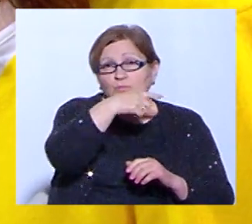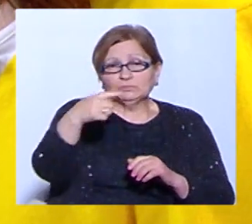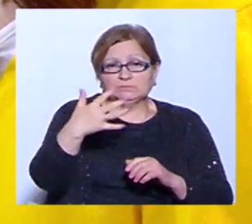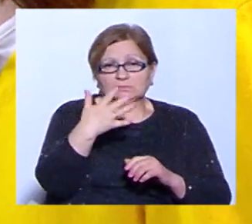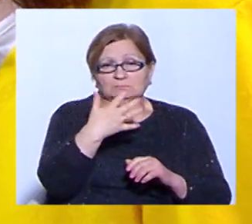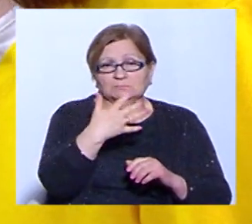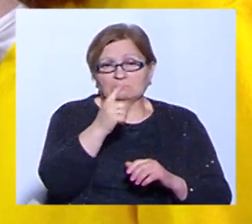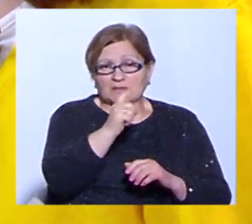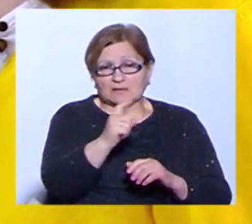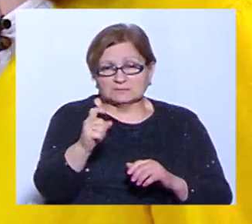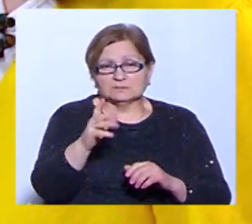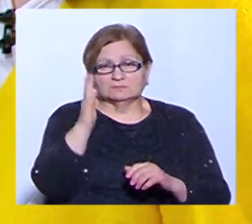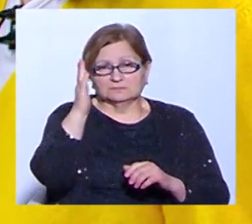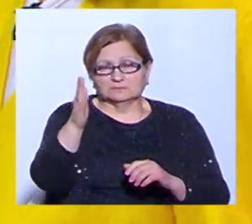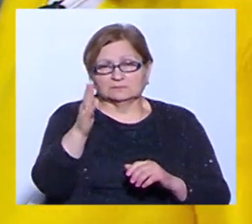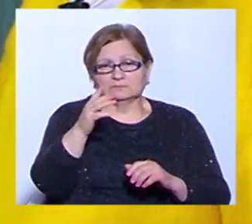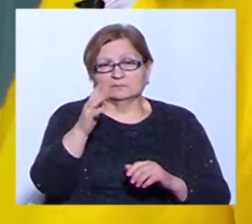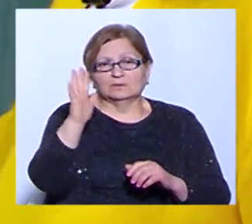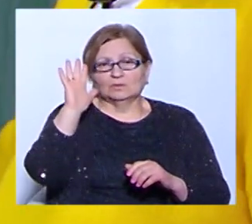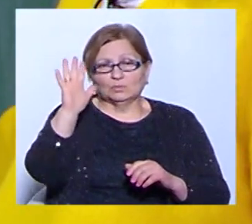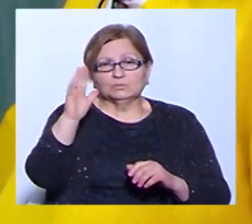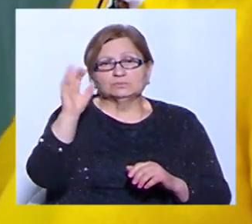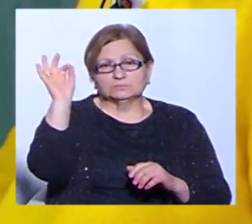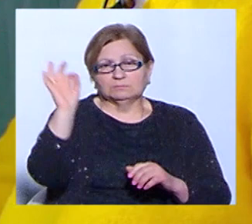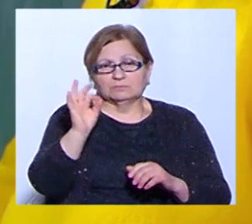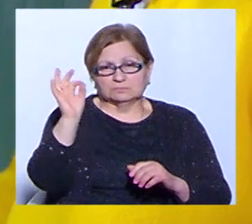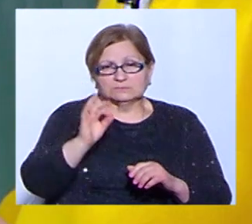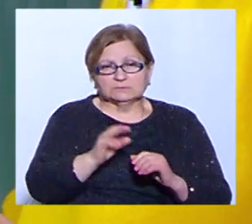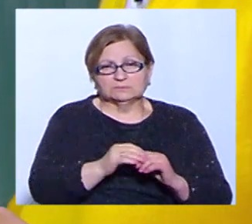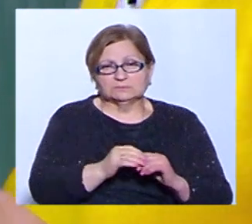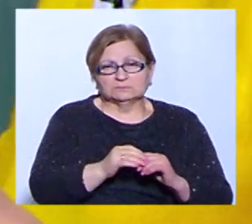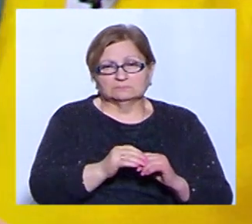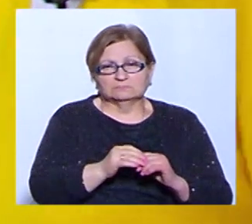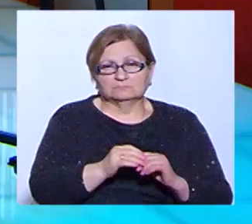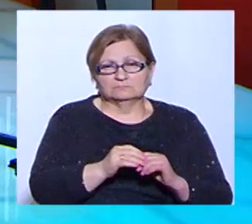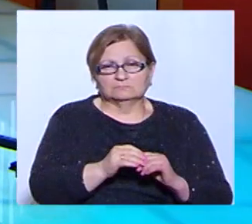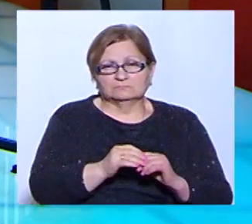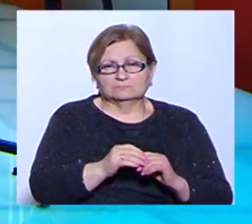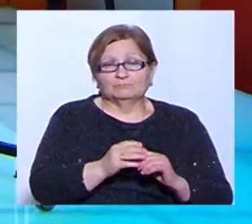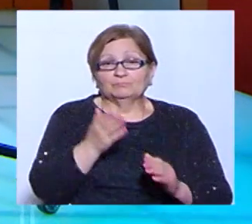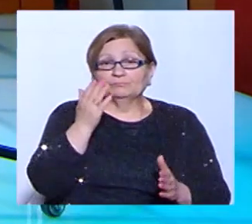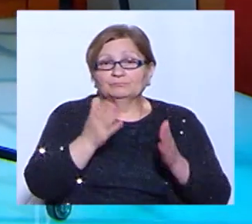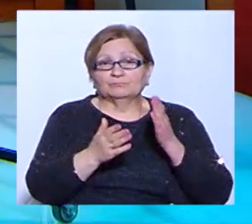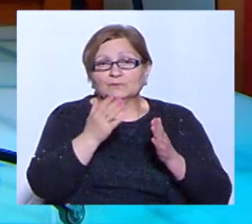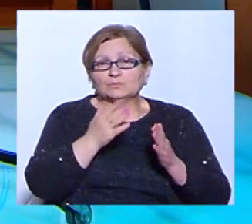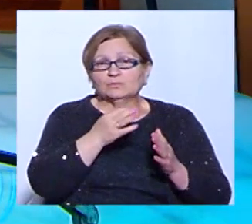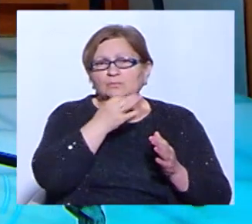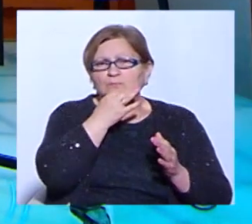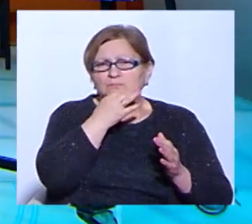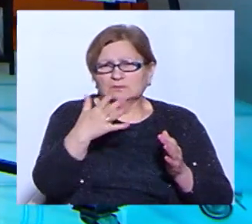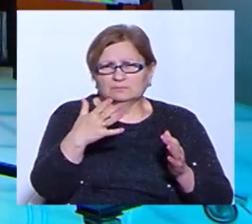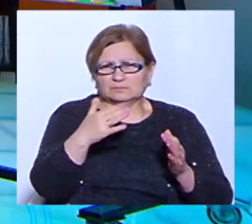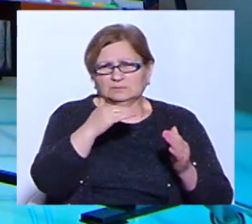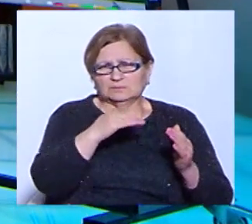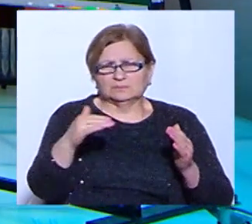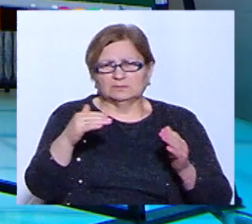მეასეთი იქნება 5% და თუ რიცხვში ჩავწერთ ნებისმიერ რიცხვს,